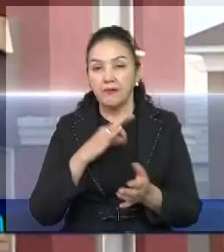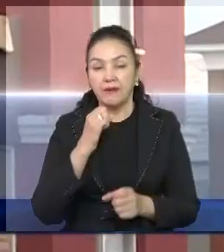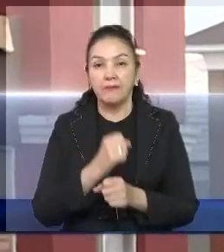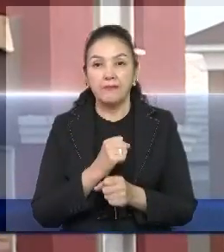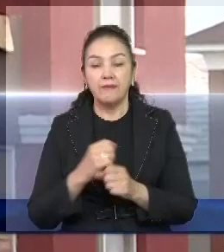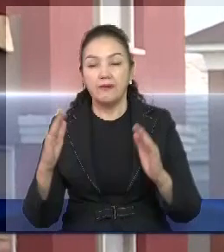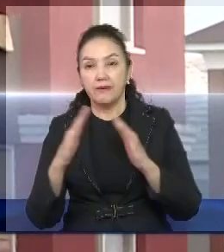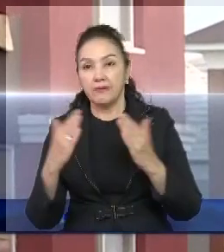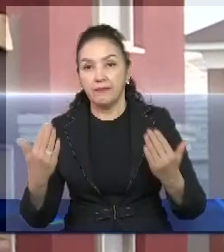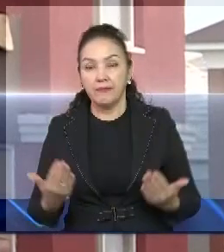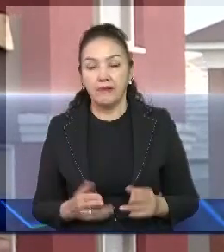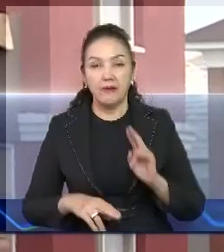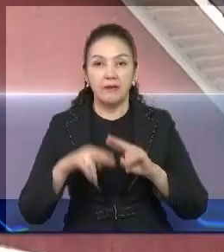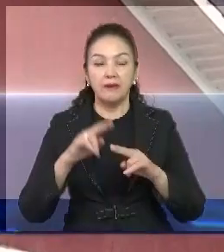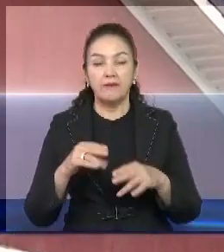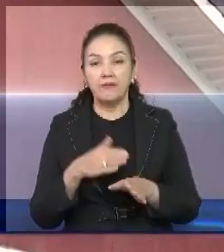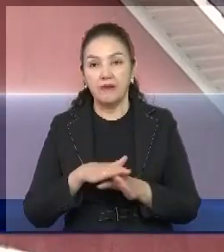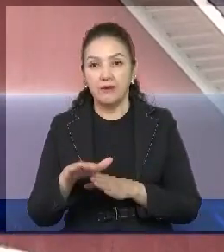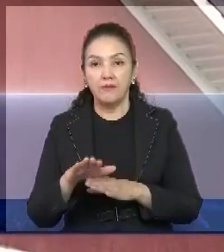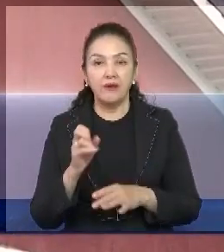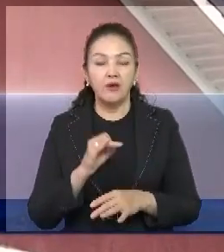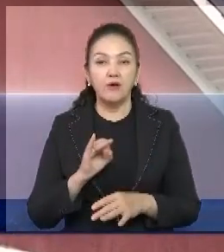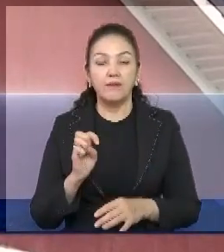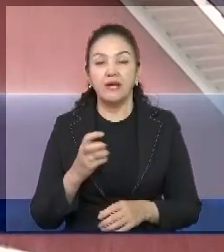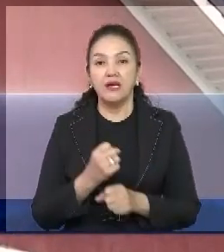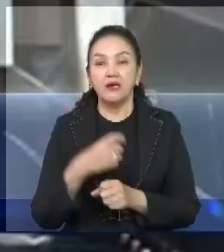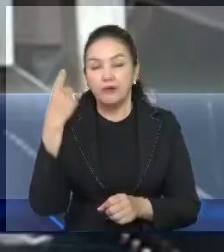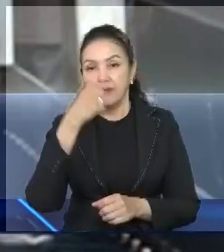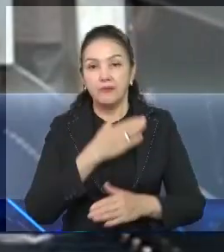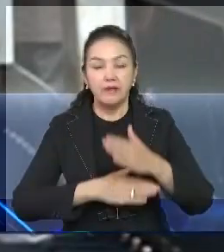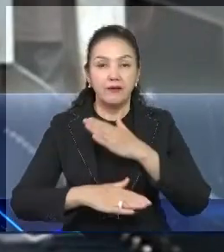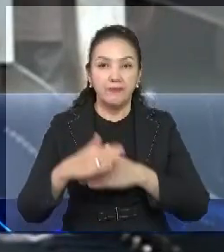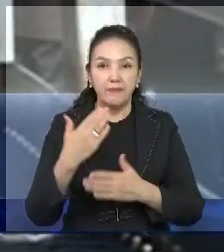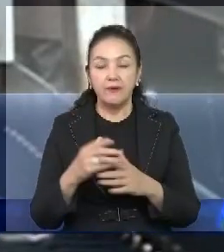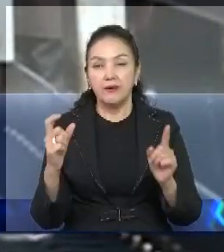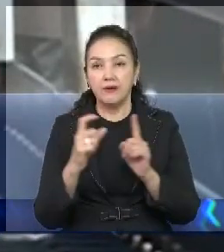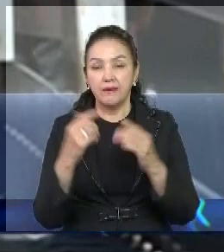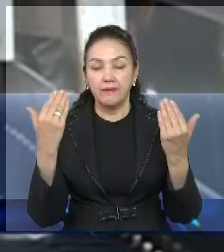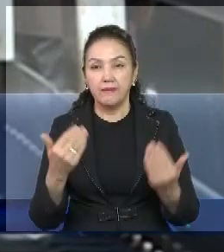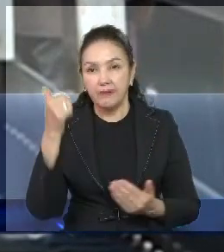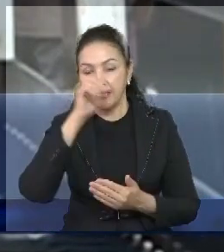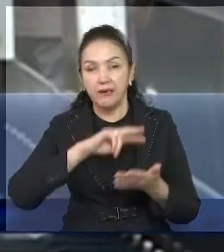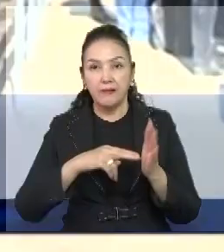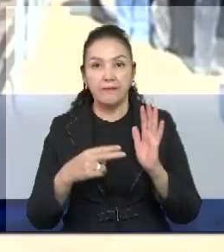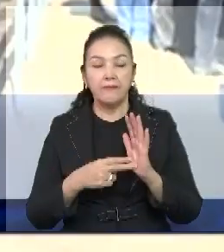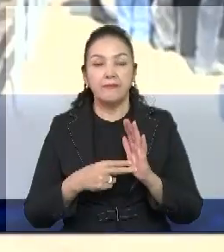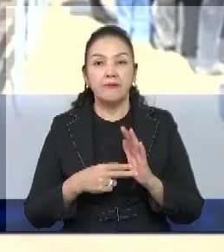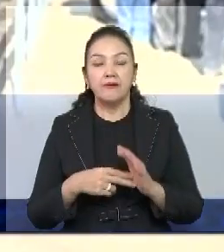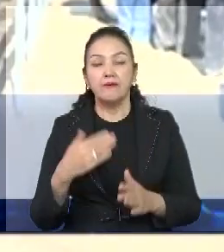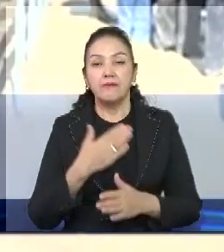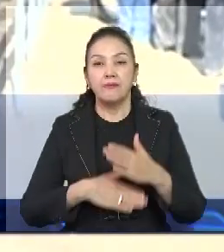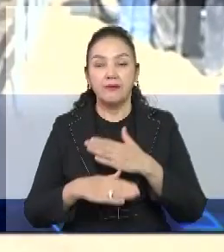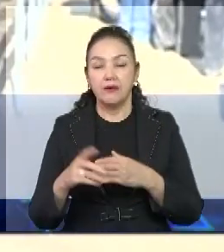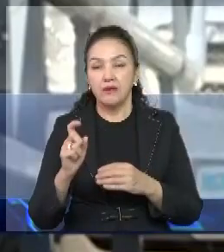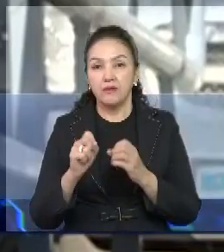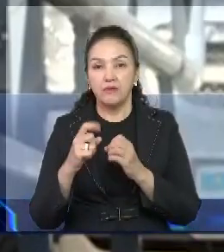работ по жилищному строительству и обеспечения доступности объектов инфраструктуры для лиц инвалидностью условно текущий год планировалось адаптировать для инвалидов